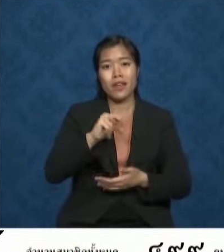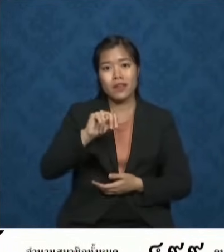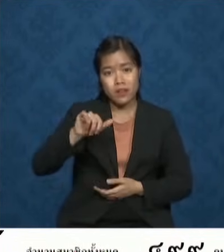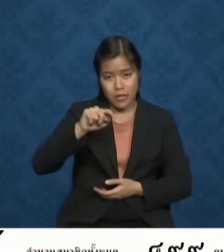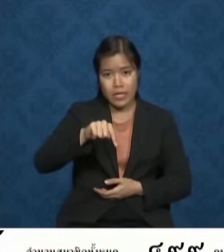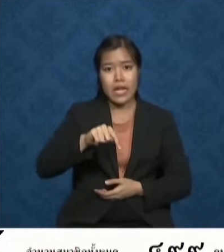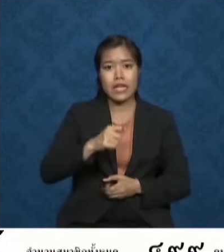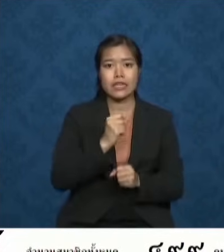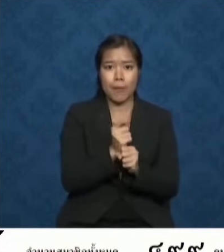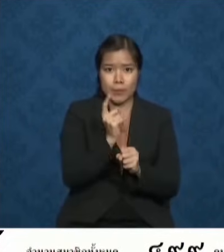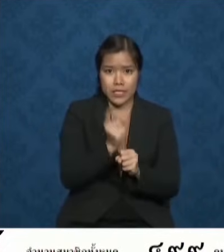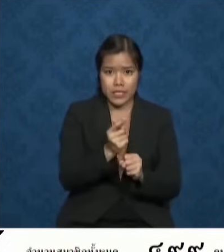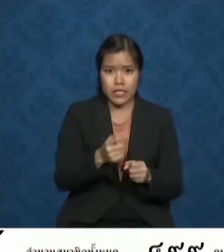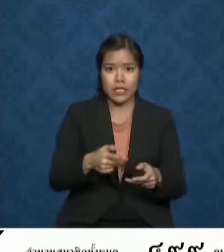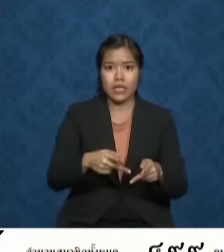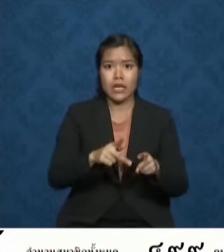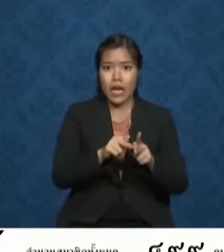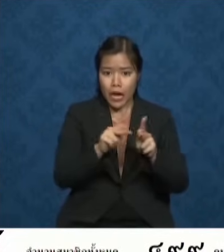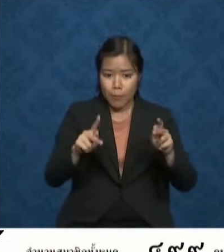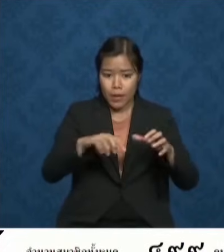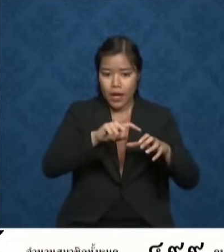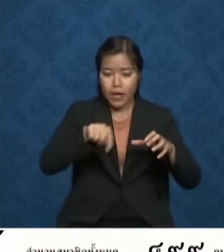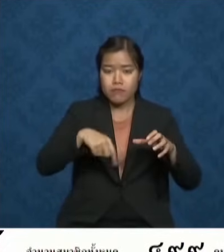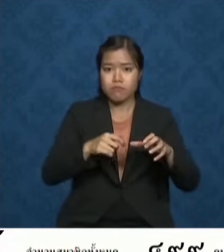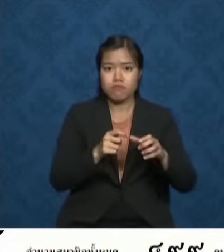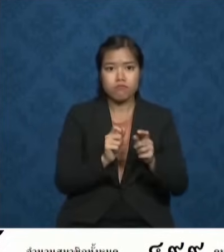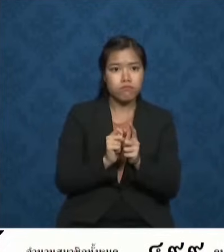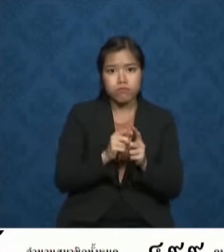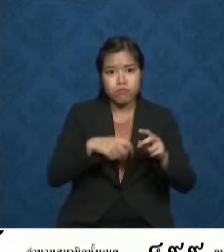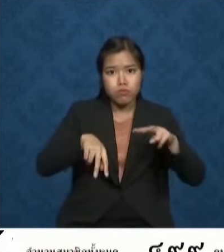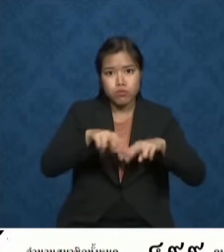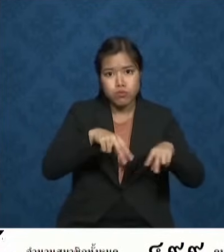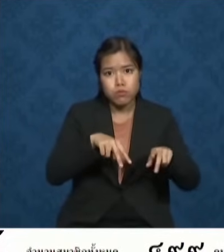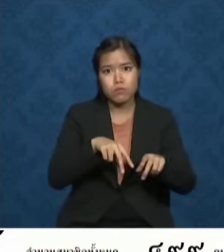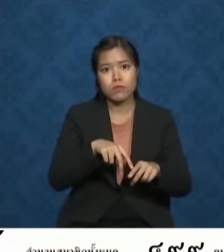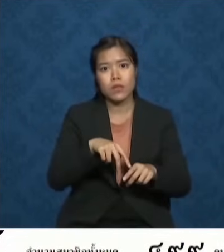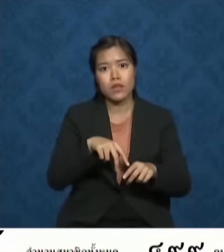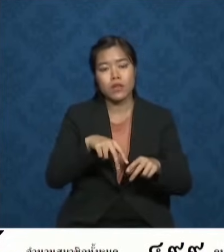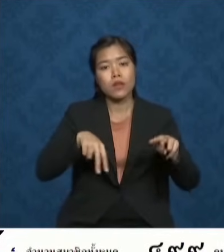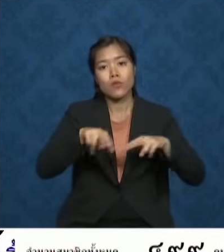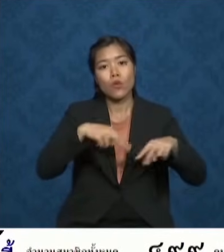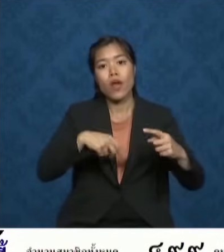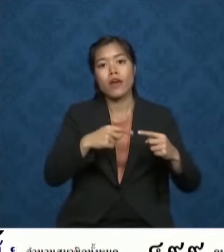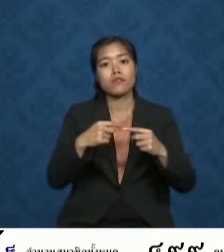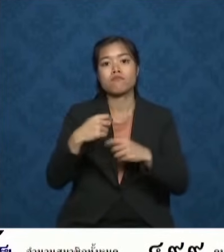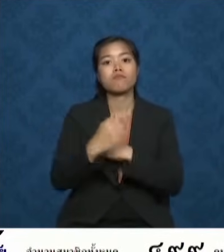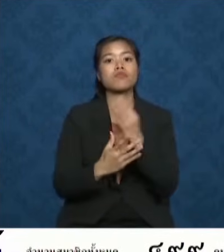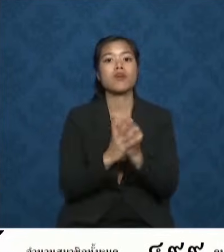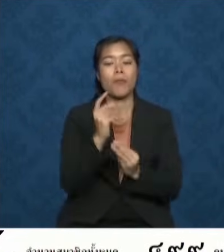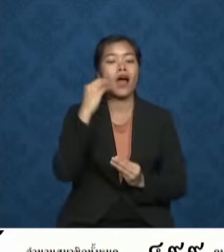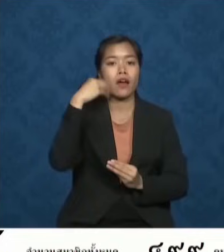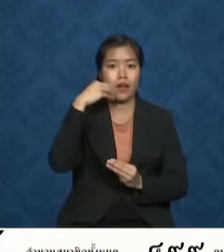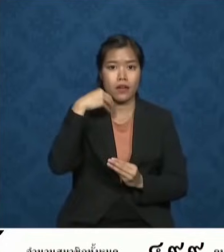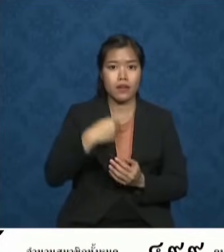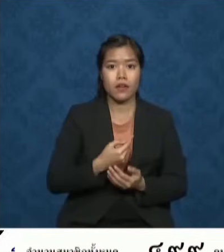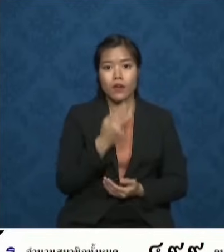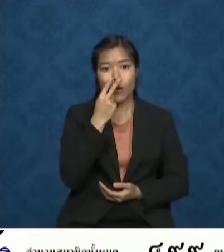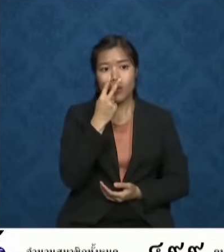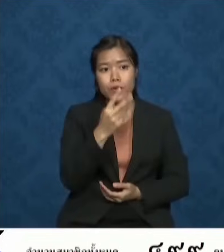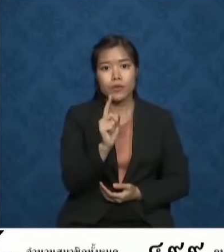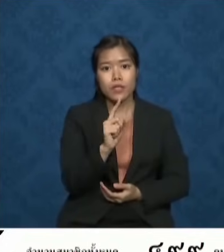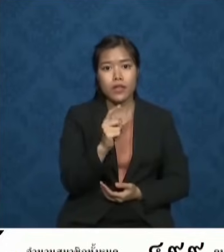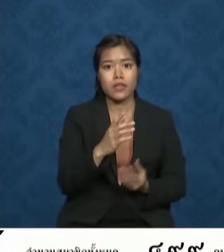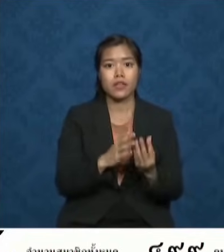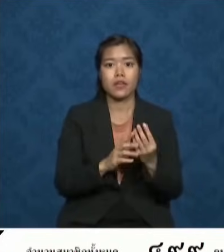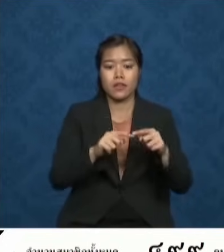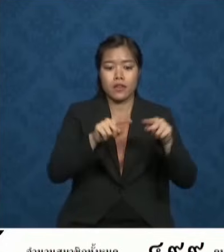ำงานขึ้นเราก็เช็คทุกสัปดาห์ด้วยเช็คยังไงครับ เอายอดรวมที่ดินมาให้ผมดู